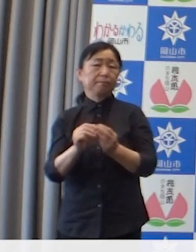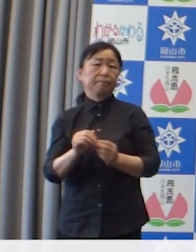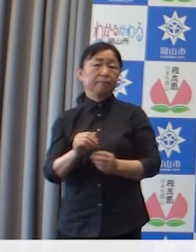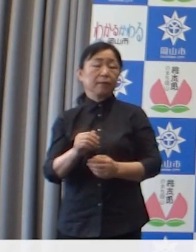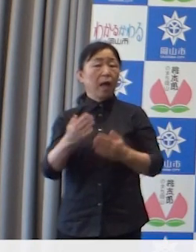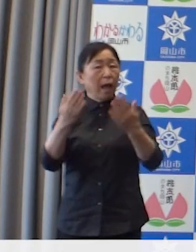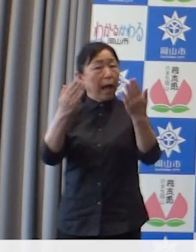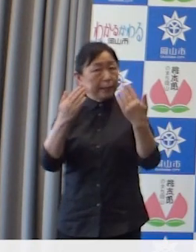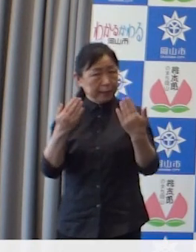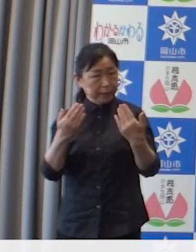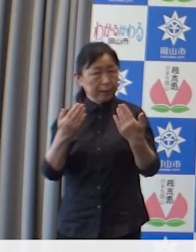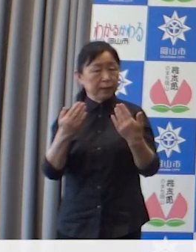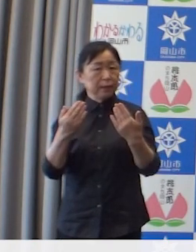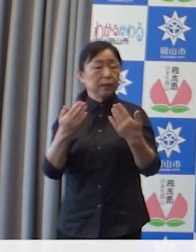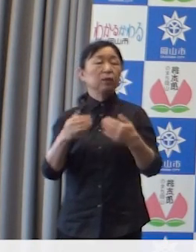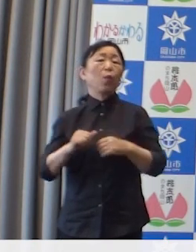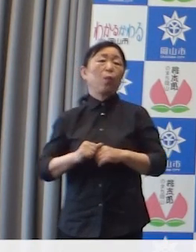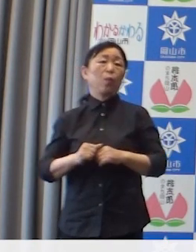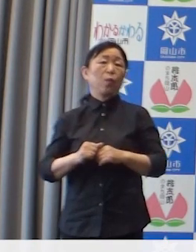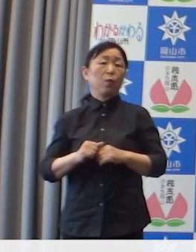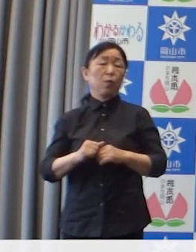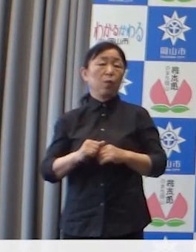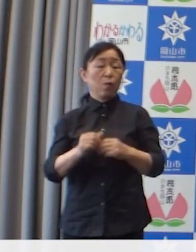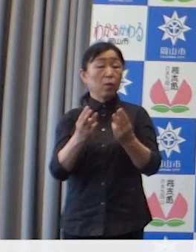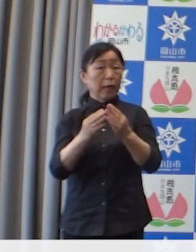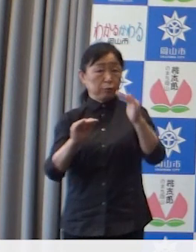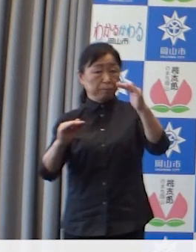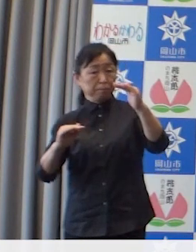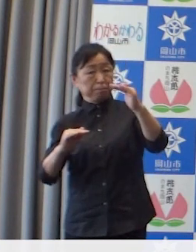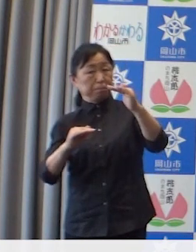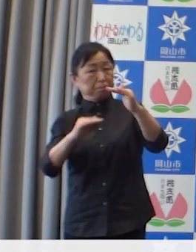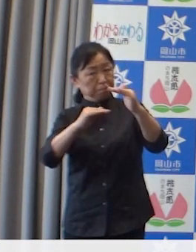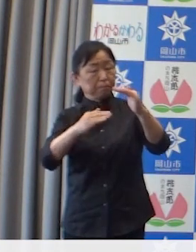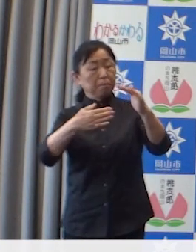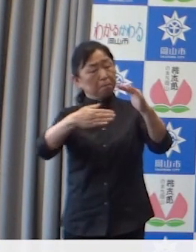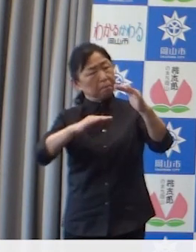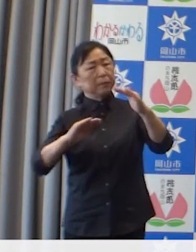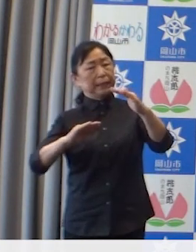また秋接種の状況に追いついていってないんですよ。